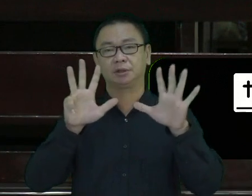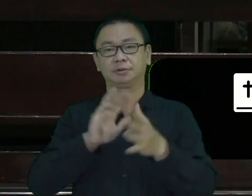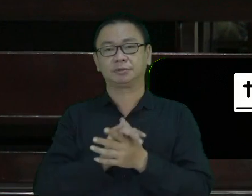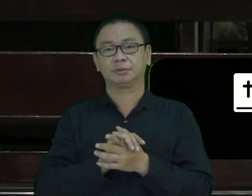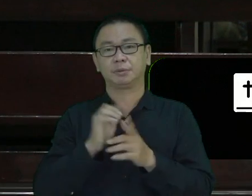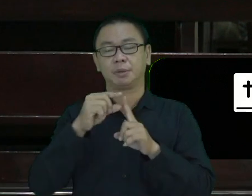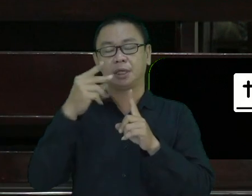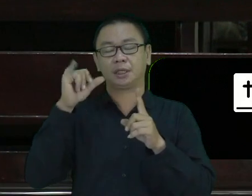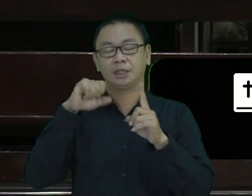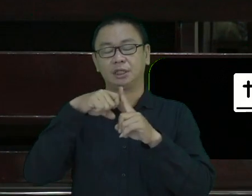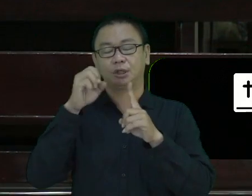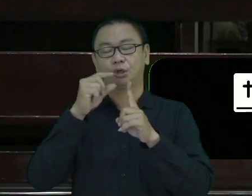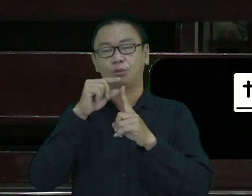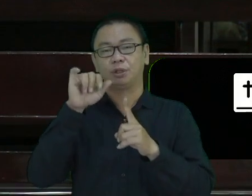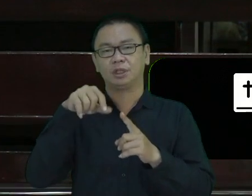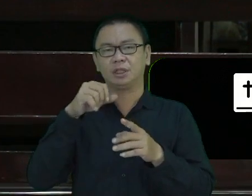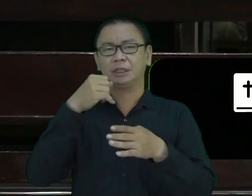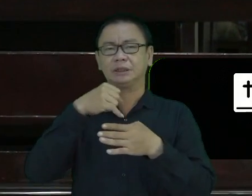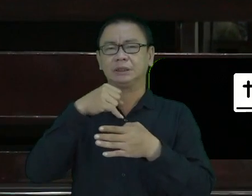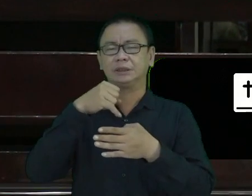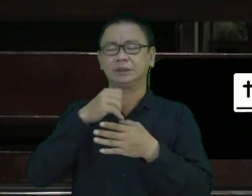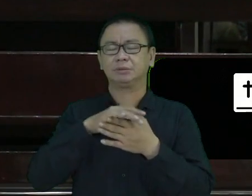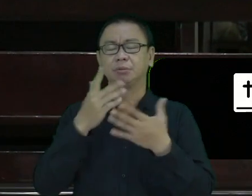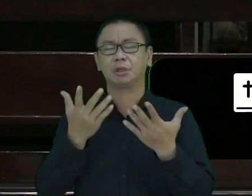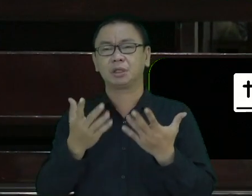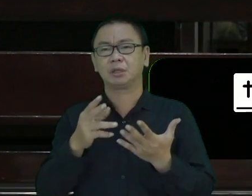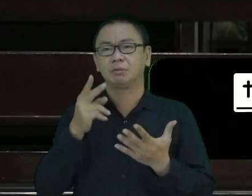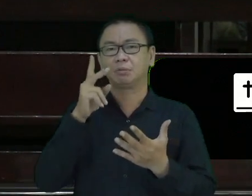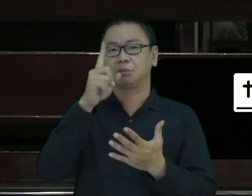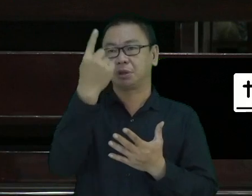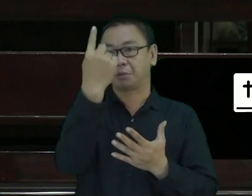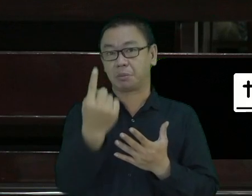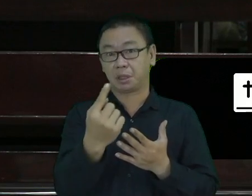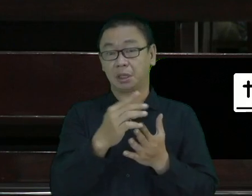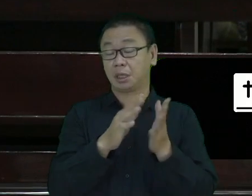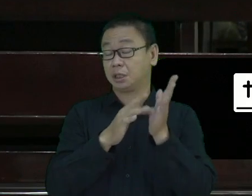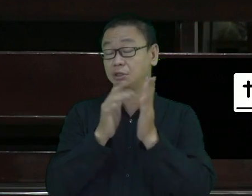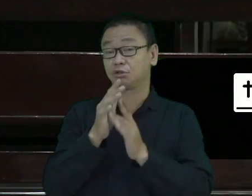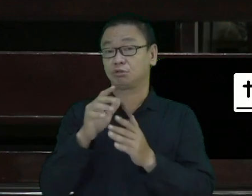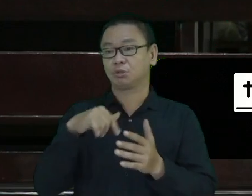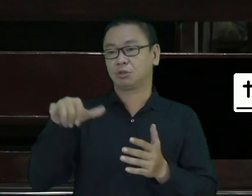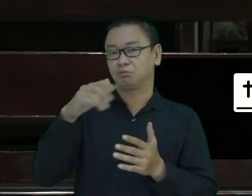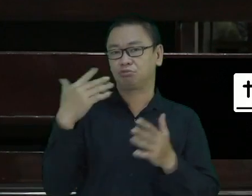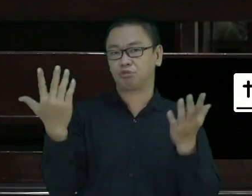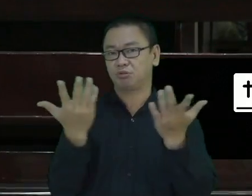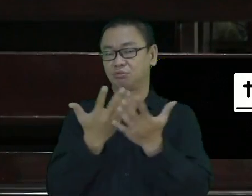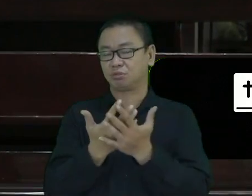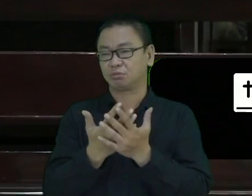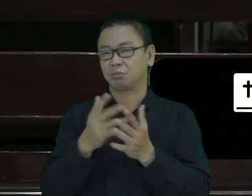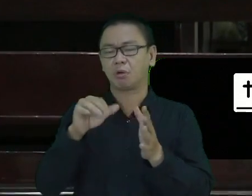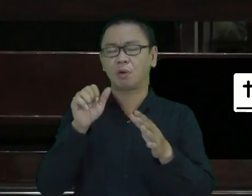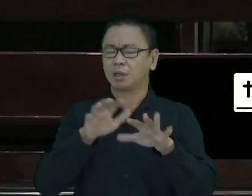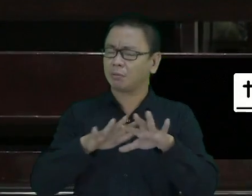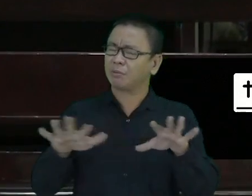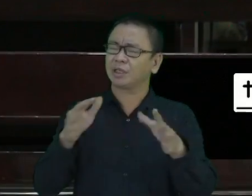Perikop ini berisi bagaimana penampakan Yesus pada murid-muridnya membawa damai, sejahtera, dan sukacita